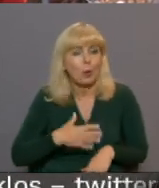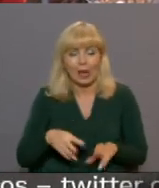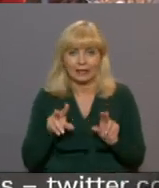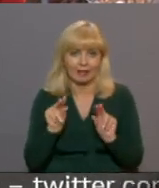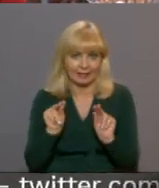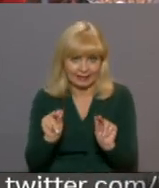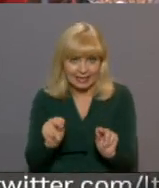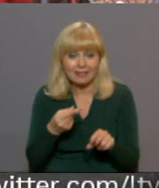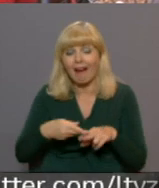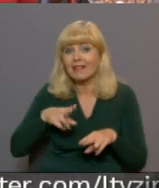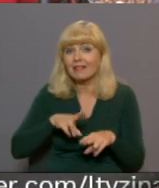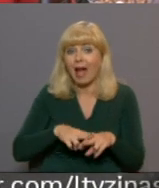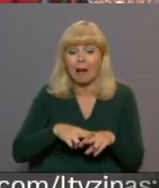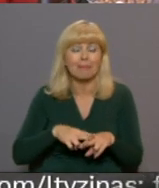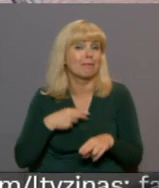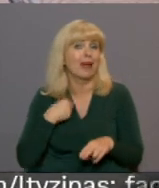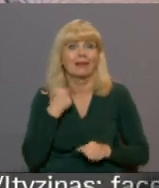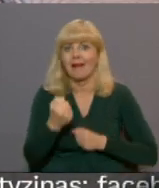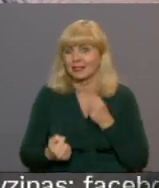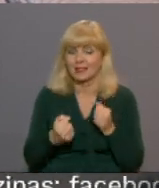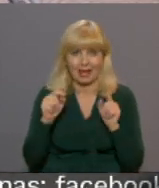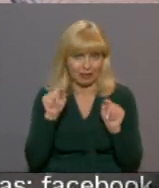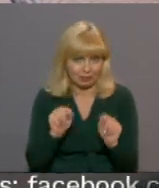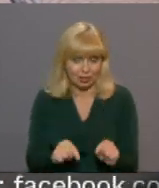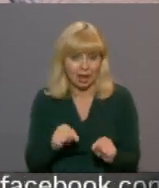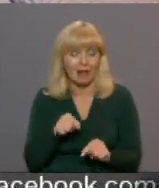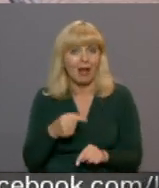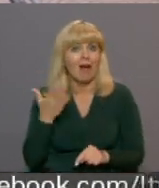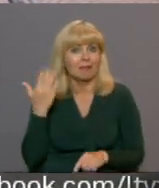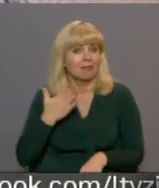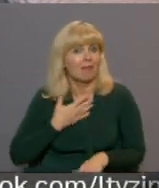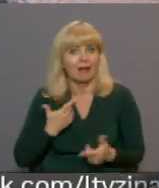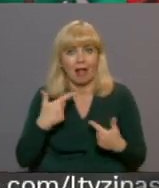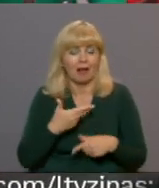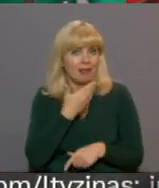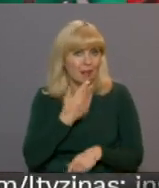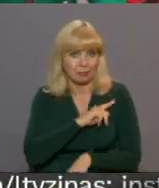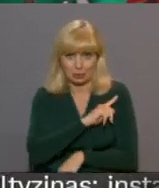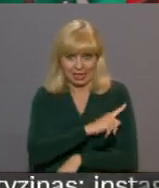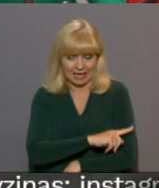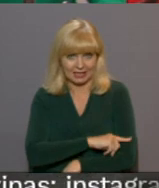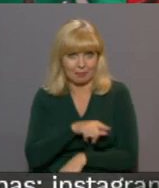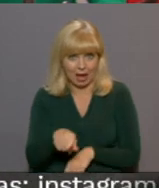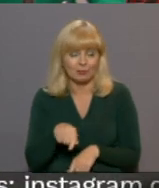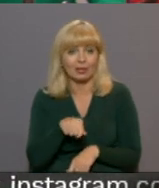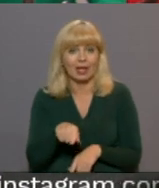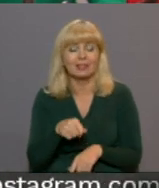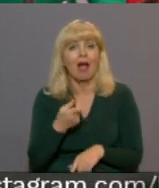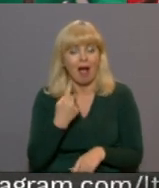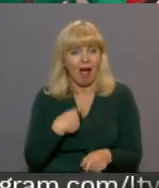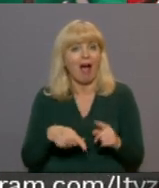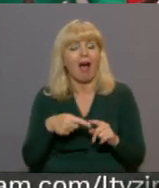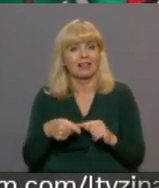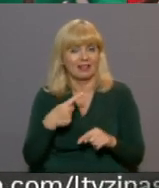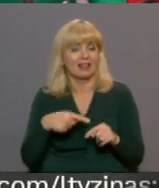Ļoti tic, tāpēc ja mēs skrējam šurpu. Manā laikā tas būtu kaut kas neiespējams. Tas ir arī tas atgrieziniskā saite,